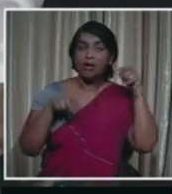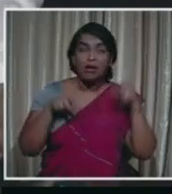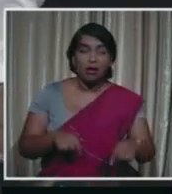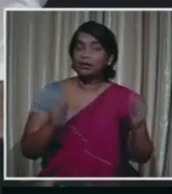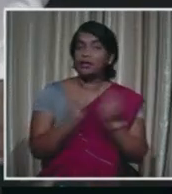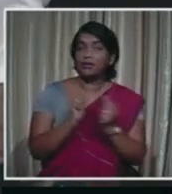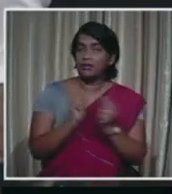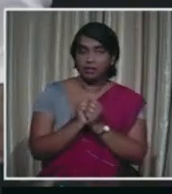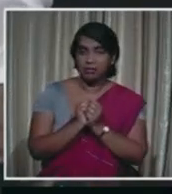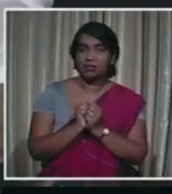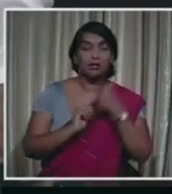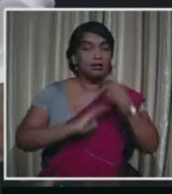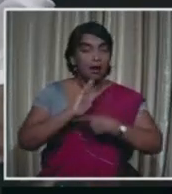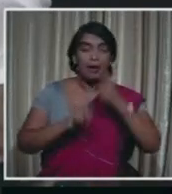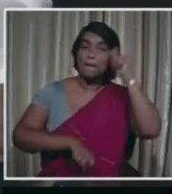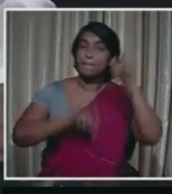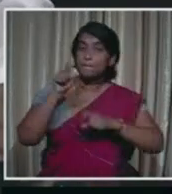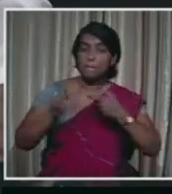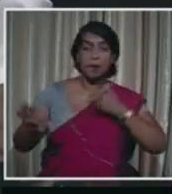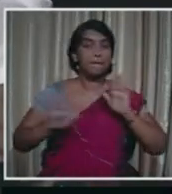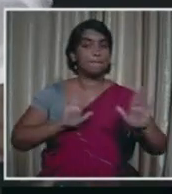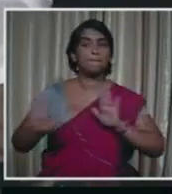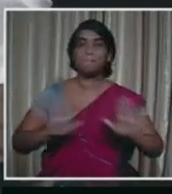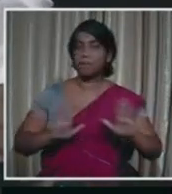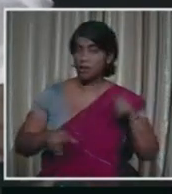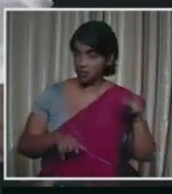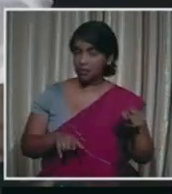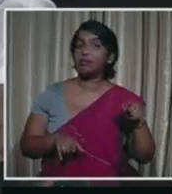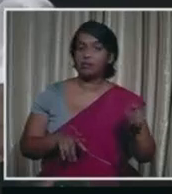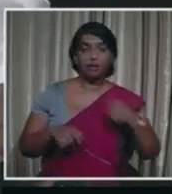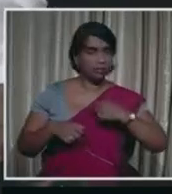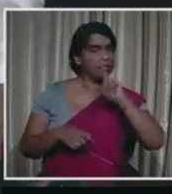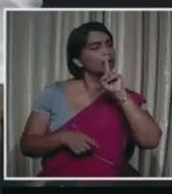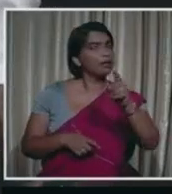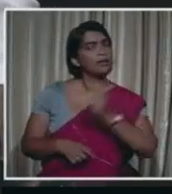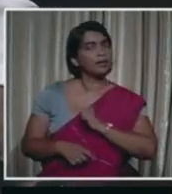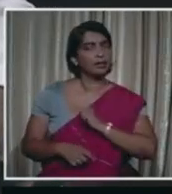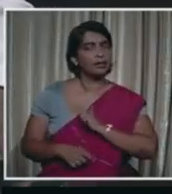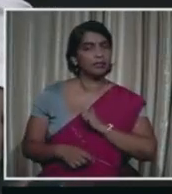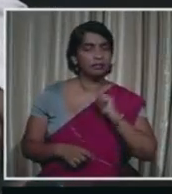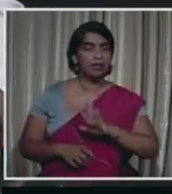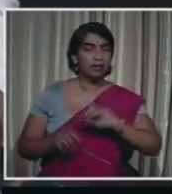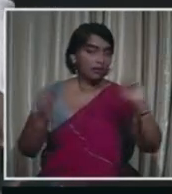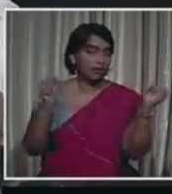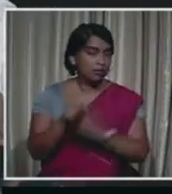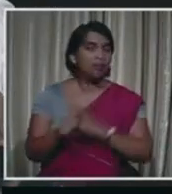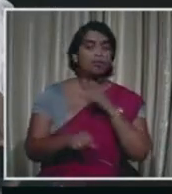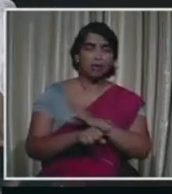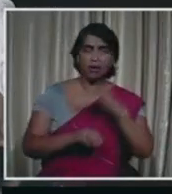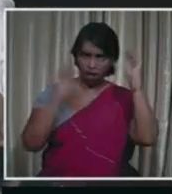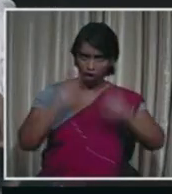කරන්නේ රටේ ජනතාව මර්ධනය කිරීම මං අහන්න කැමති මිනි මරණ එක අවම